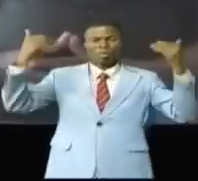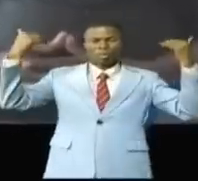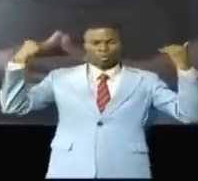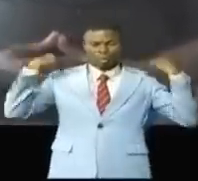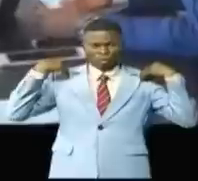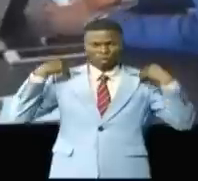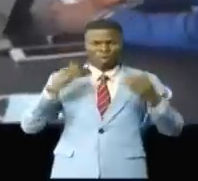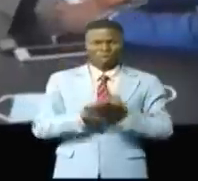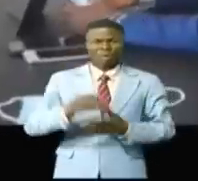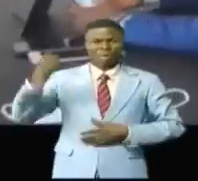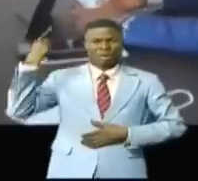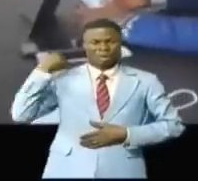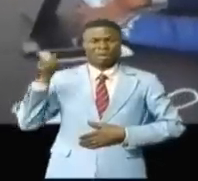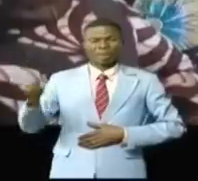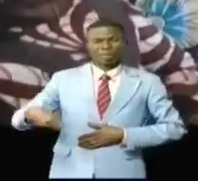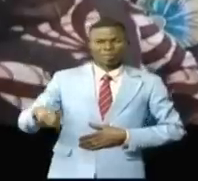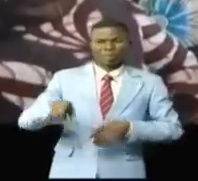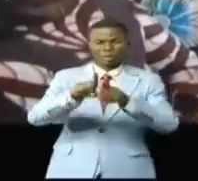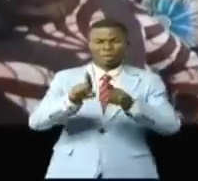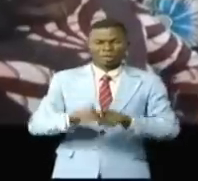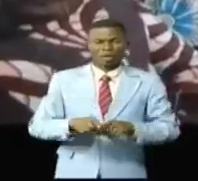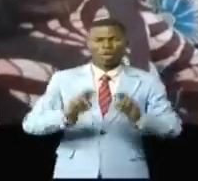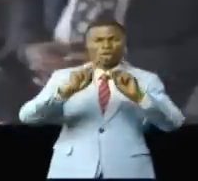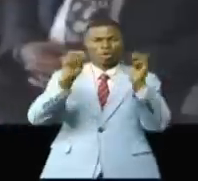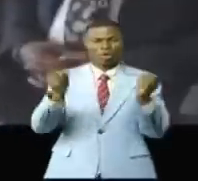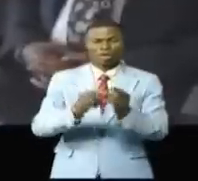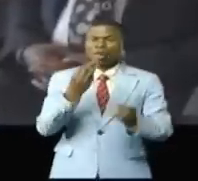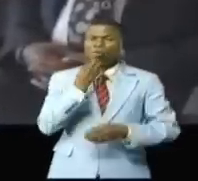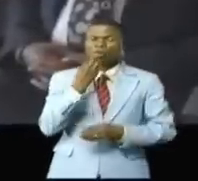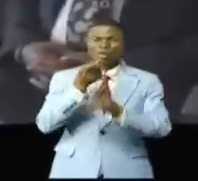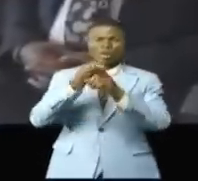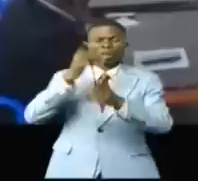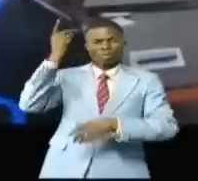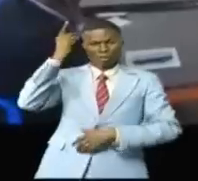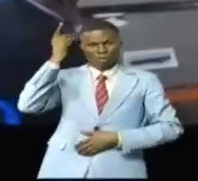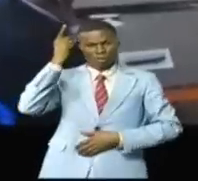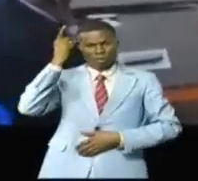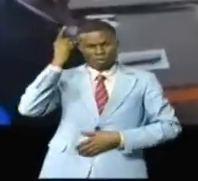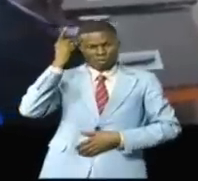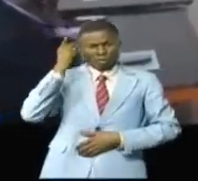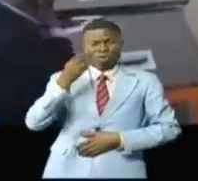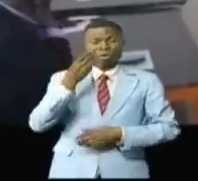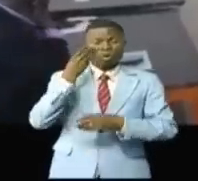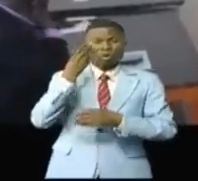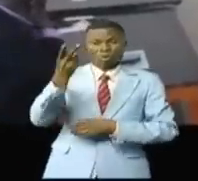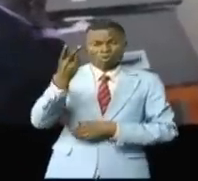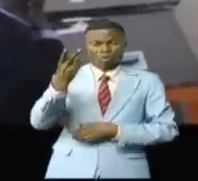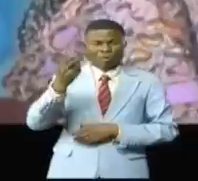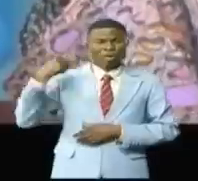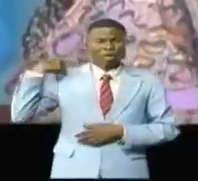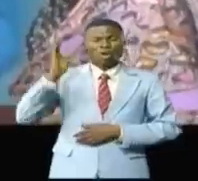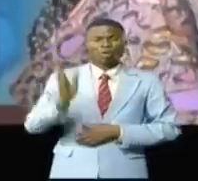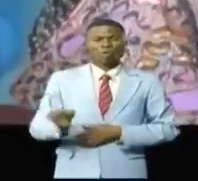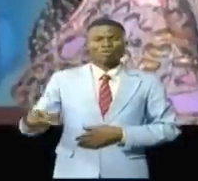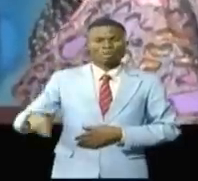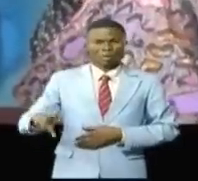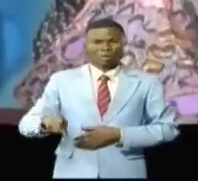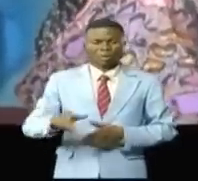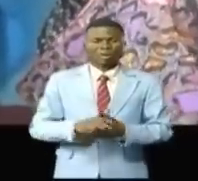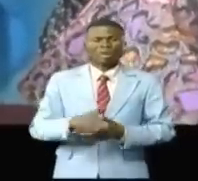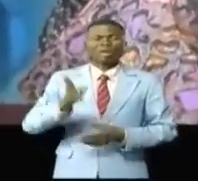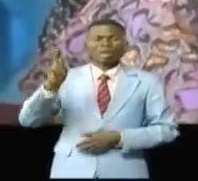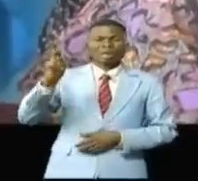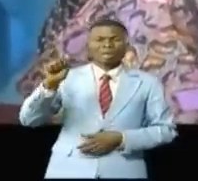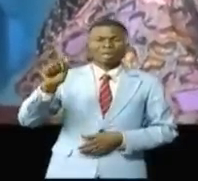les honorables députés provinciaux de la délégation des inspecteurs venus de Kinshasa, sous les vigilants du gouverneur de province, l'honorable Kalenga